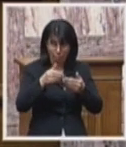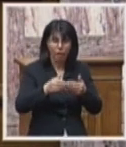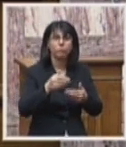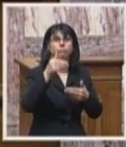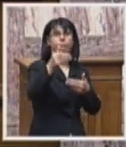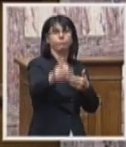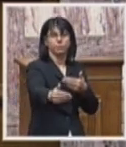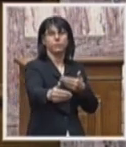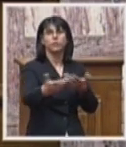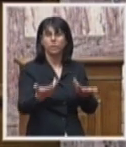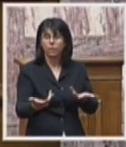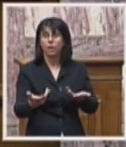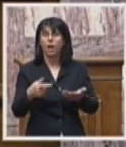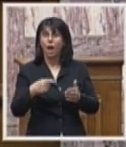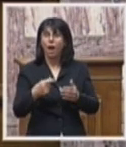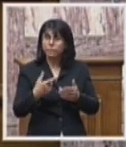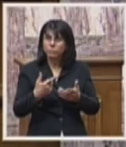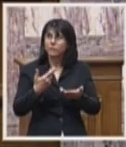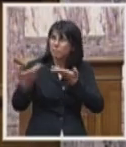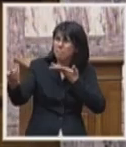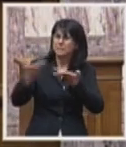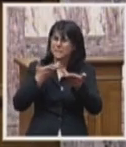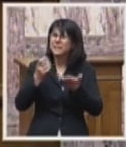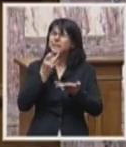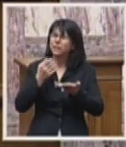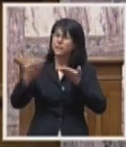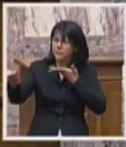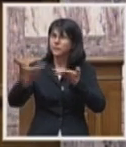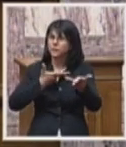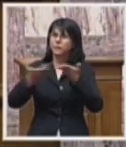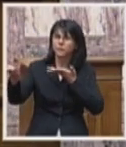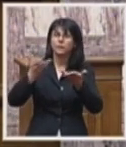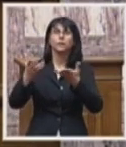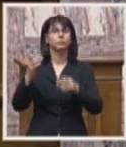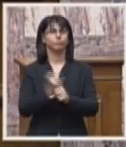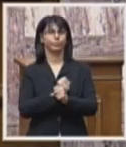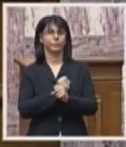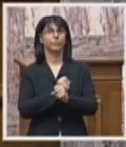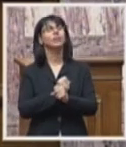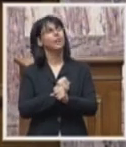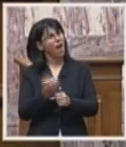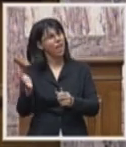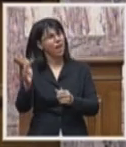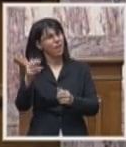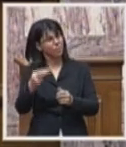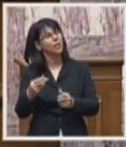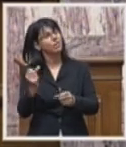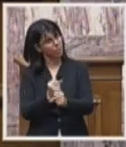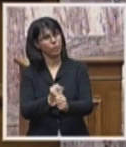του επιτοκίου. Αυτή ήταν μια διαπραγμάτευση, σκληρή διαπραγμάτευση. Την πετύχαμε. Και θα πετύχουμε και άλλα.